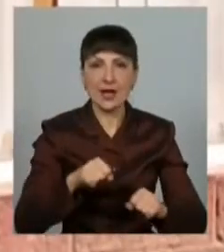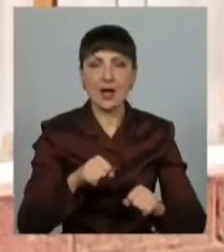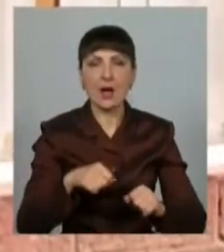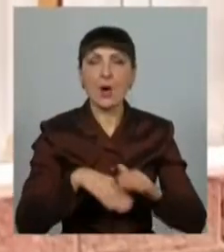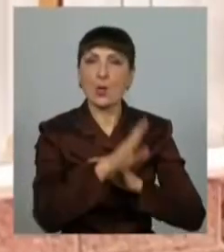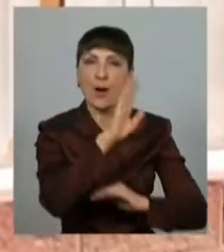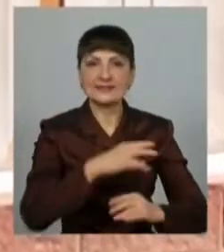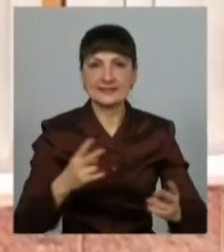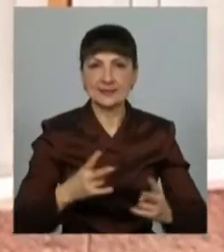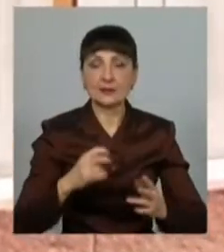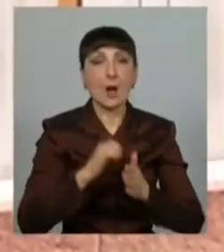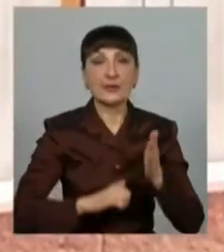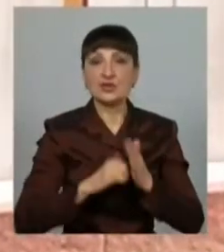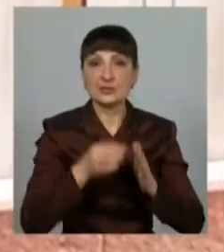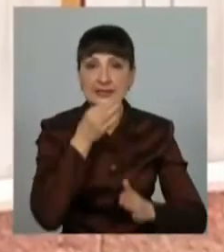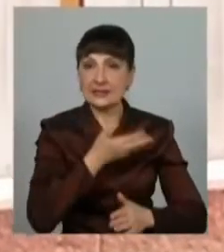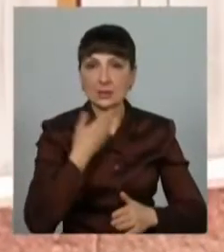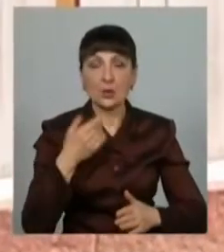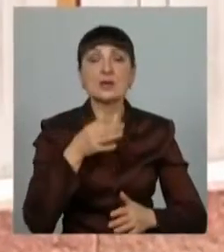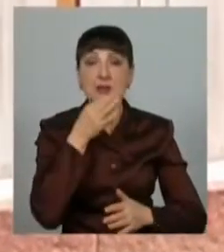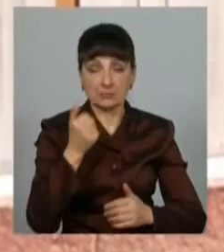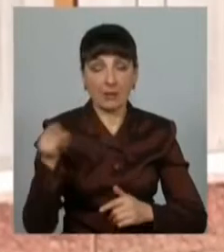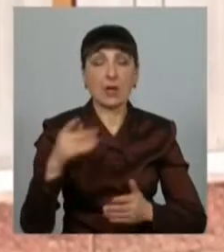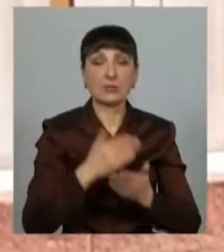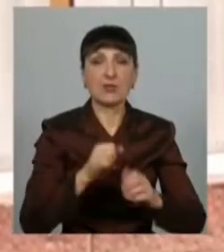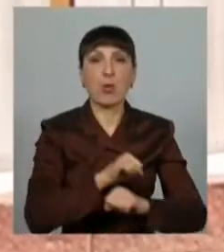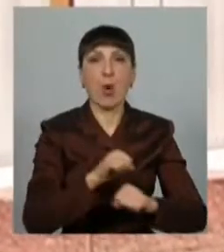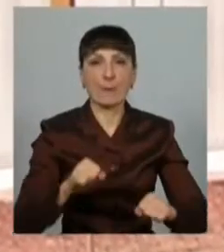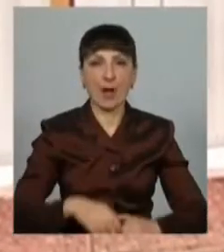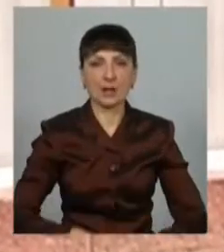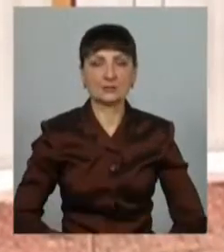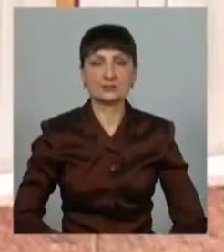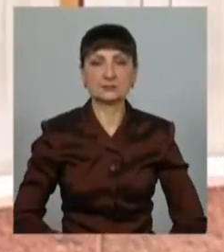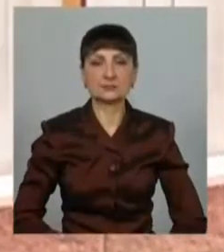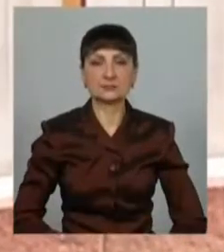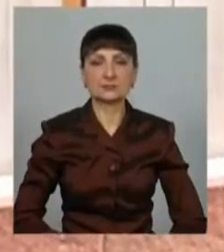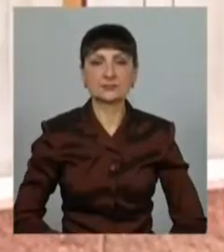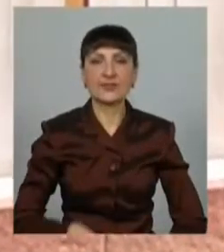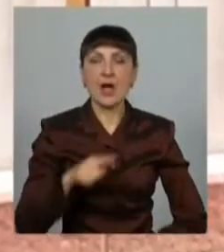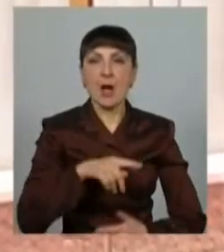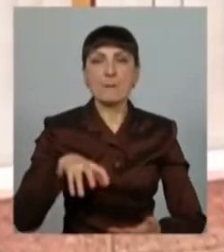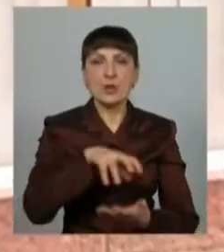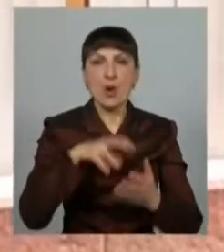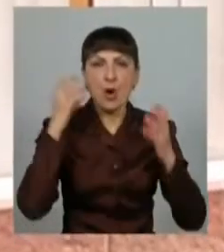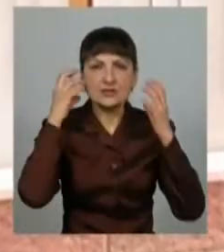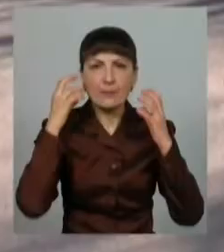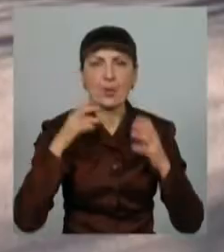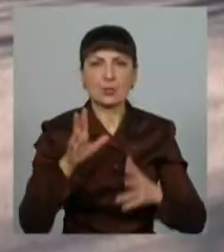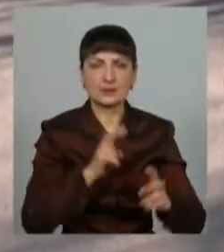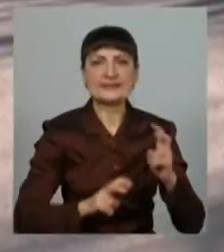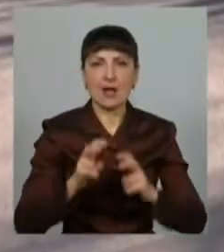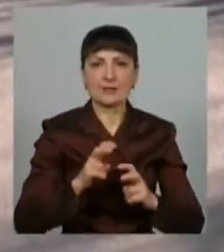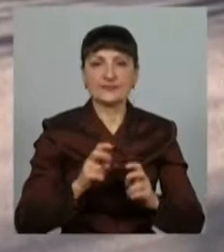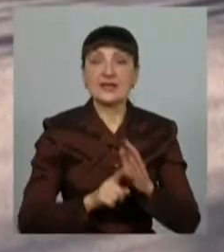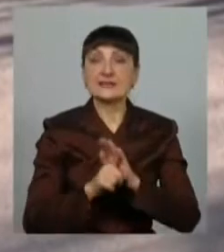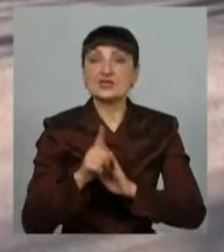проверяют. Но причину не сказали? Ну, сказали, заложили бомбу. Приедут минеры, саперы будут искать.